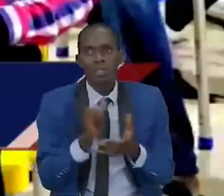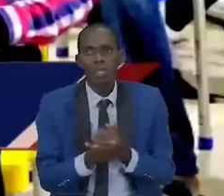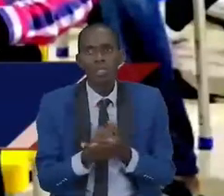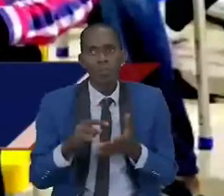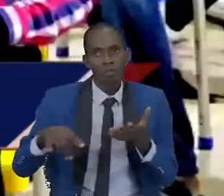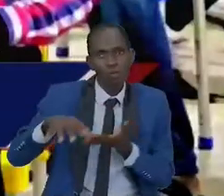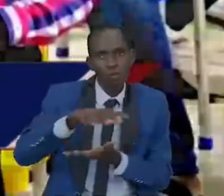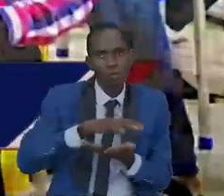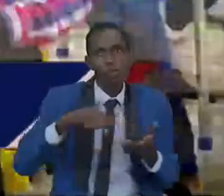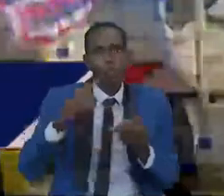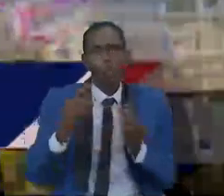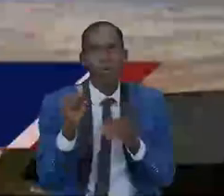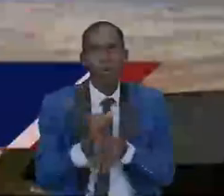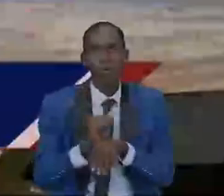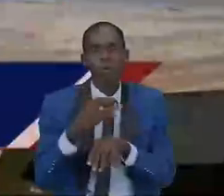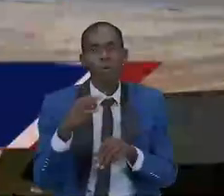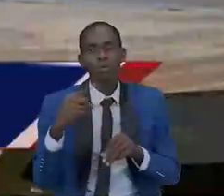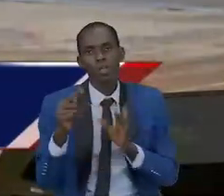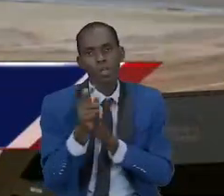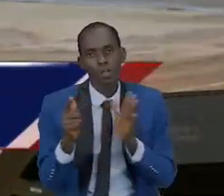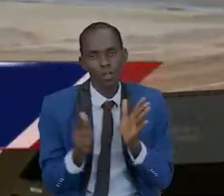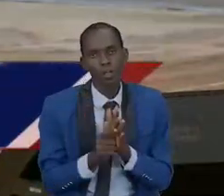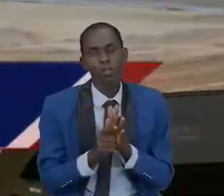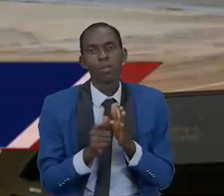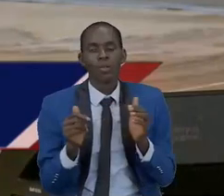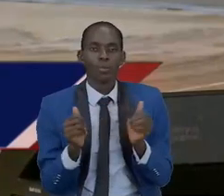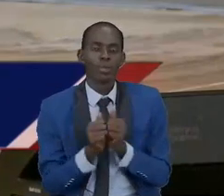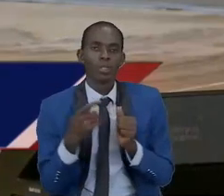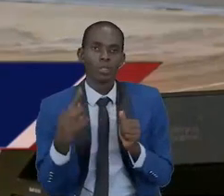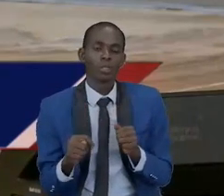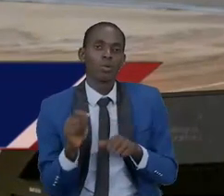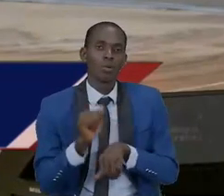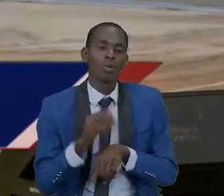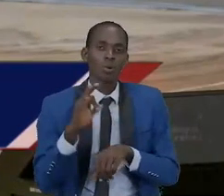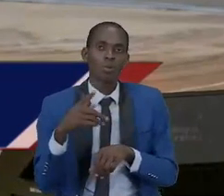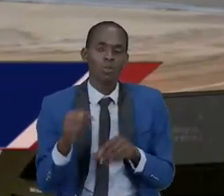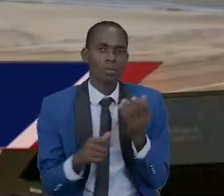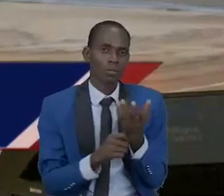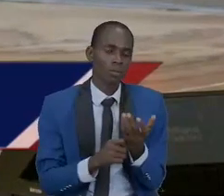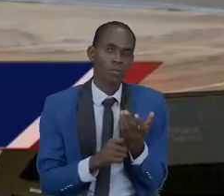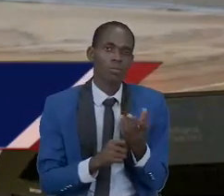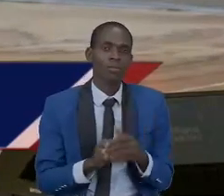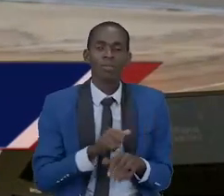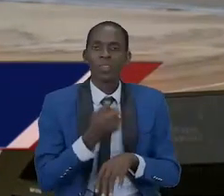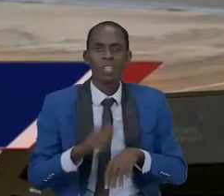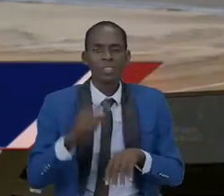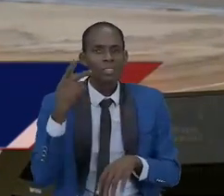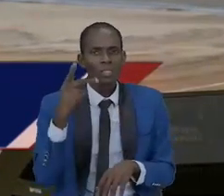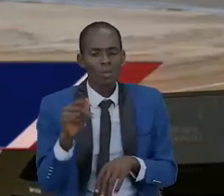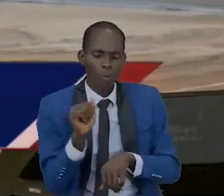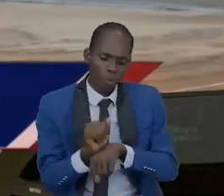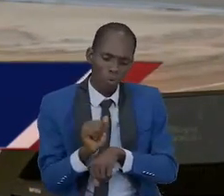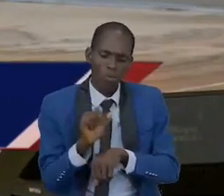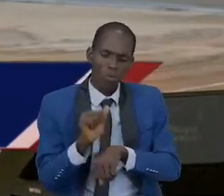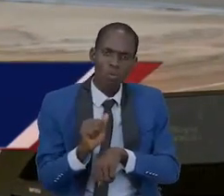confondent les œuvres de la loi et des œuvres de la chair chaque fois vous voyez les œuvres les oeuvres